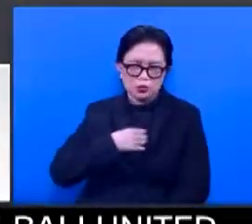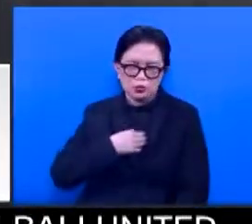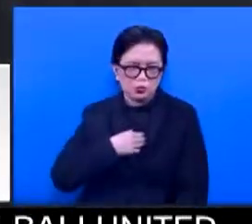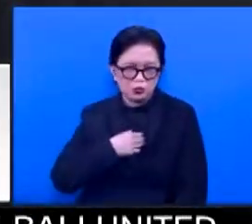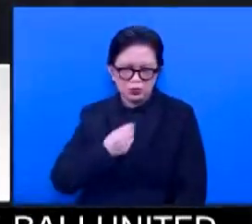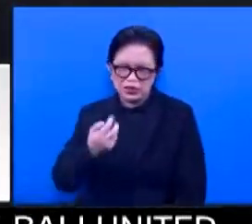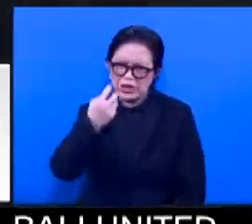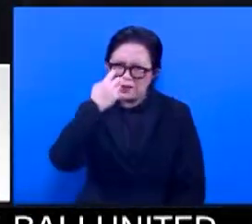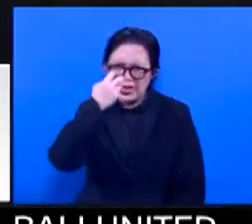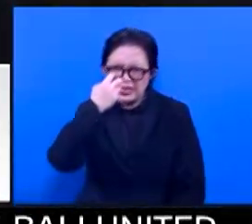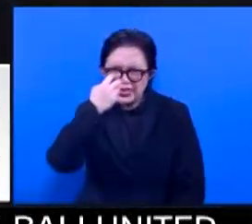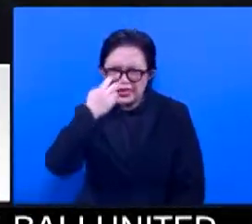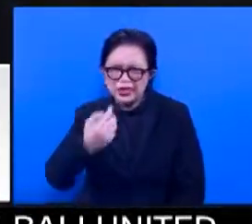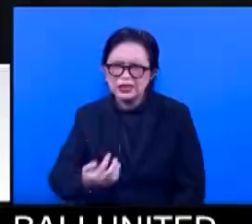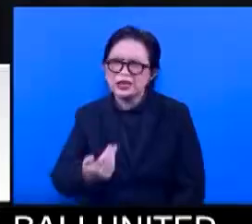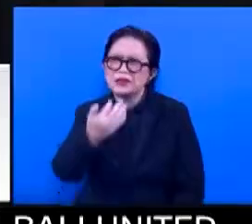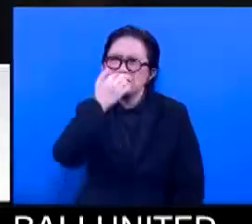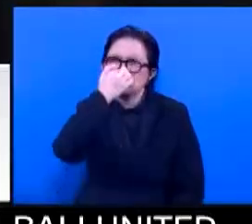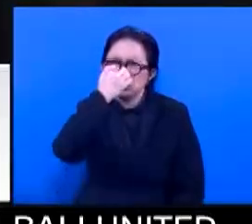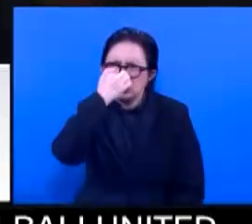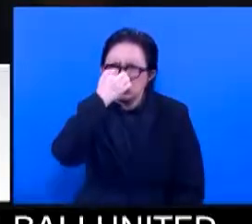Pedes banget, men. Pedes banget, asli.